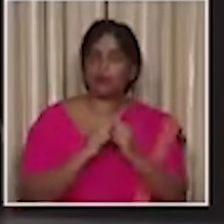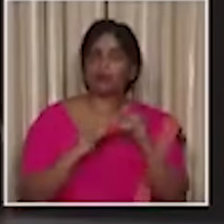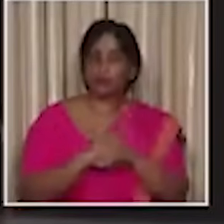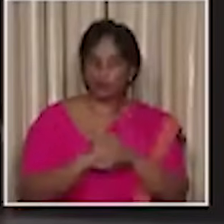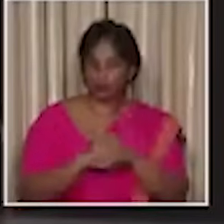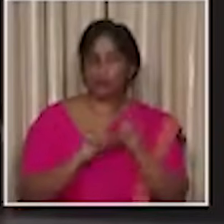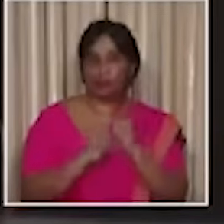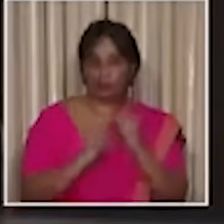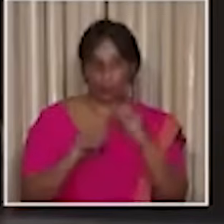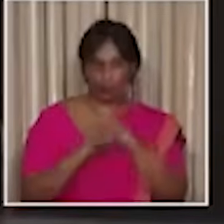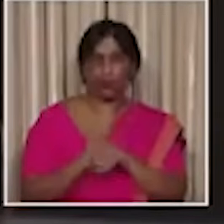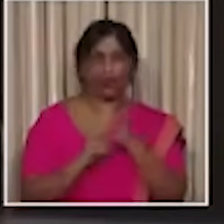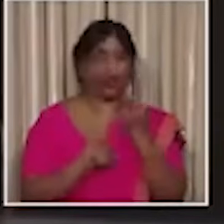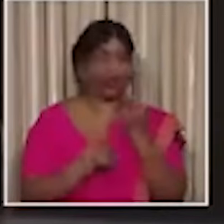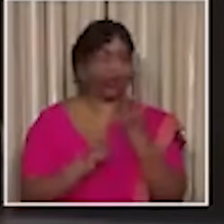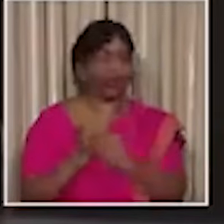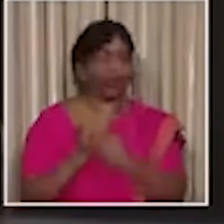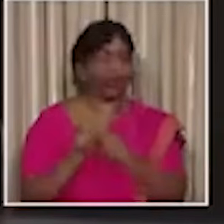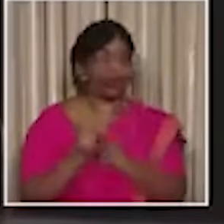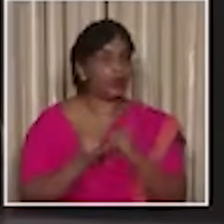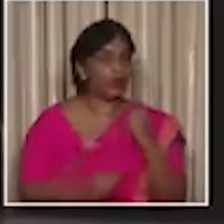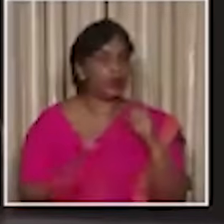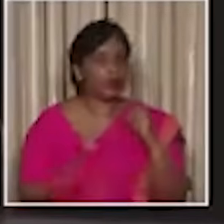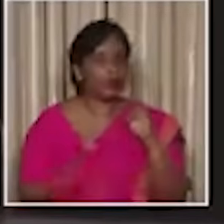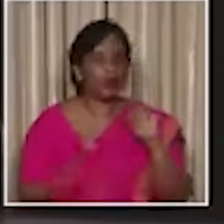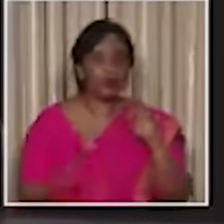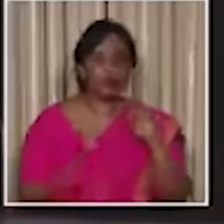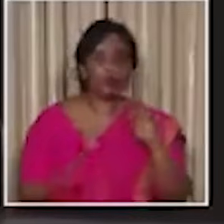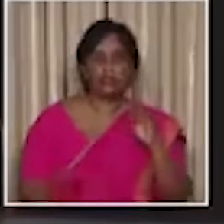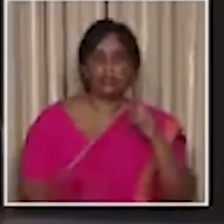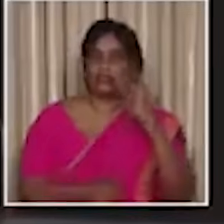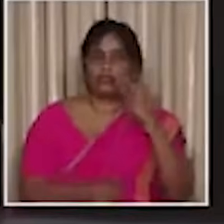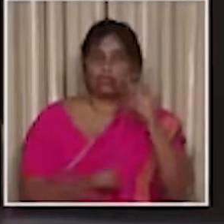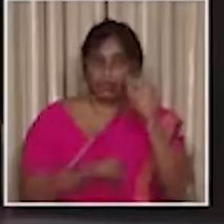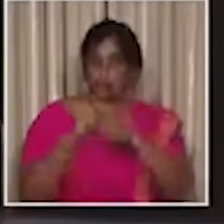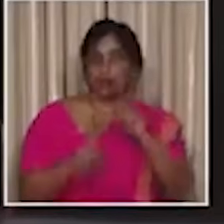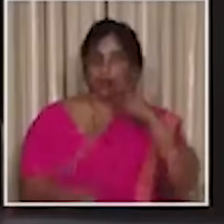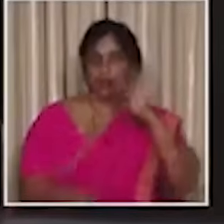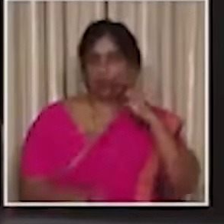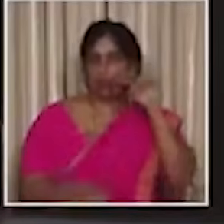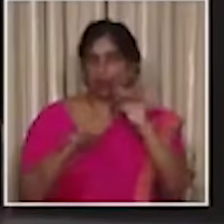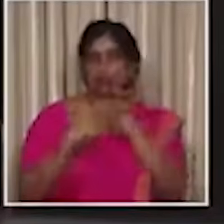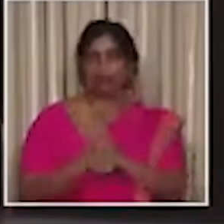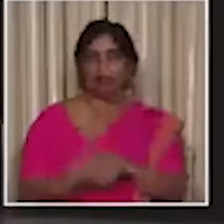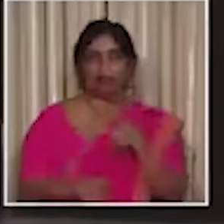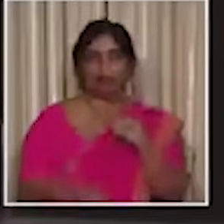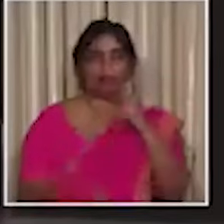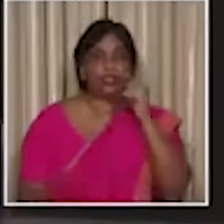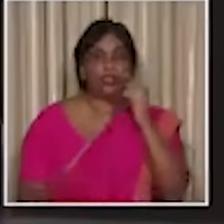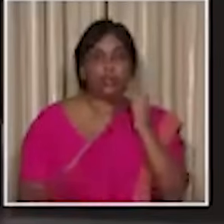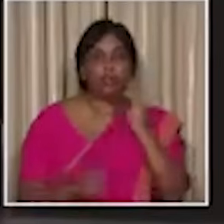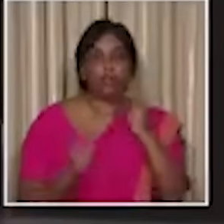එකේ රුපියල් 3400ක් පොස්ෆේට් එකේ ජීවත් වෙනවා වැඩ කරනවා එතකොට 150 කෝටි වෙලා තමයි මේක